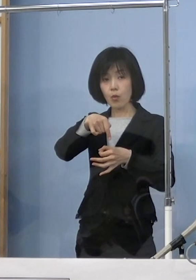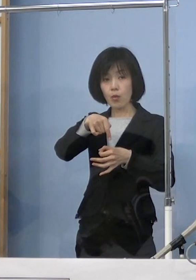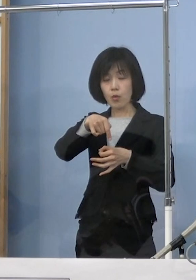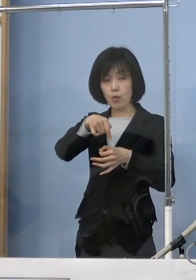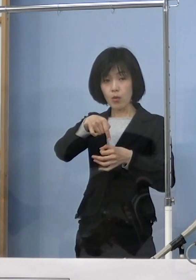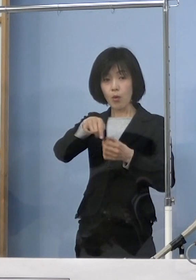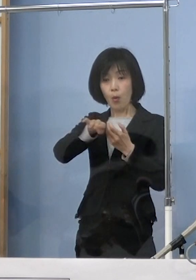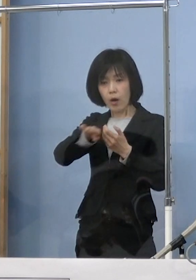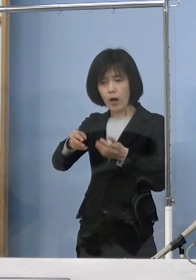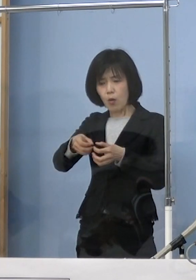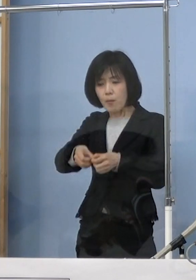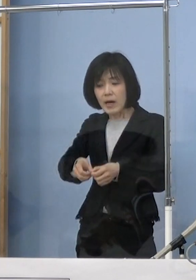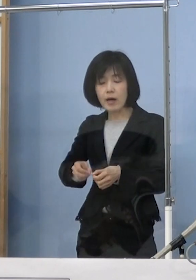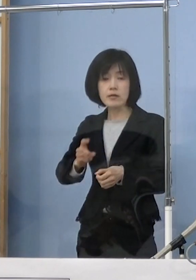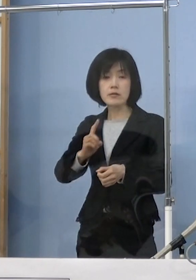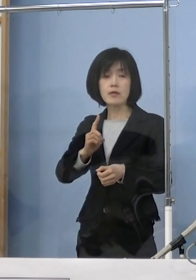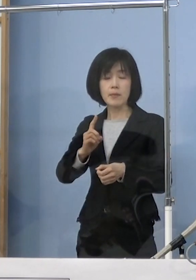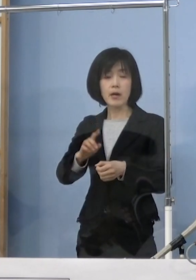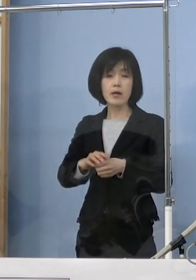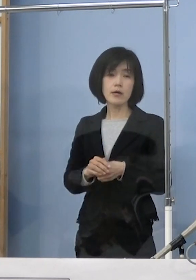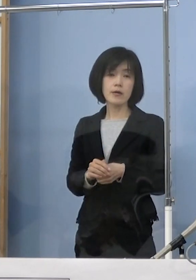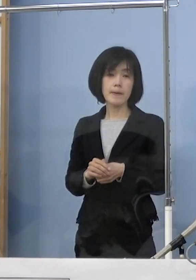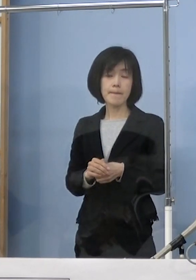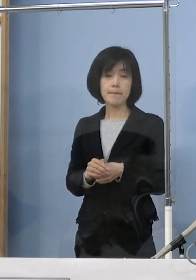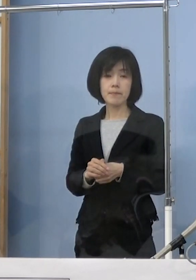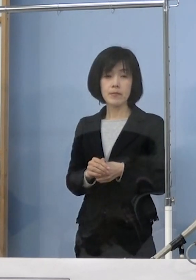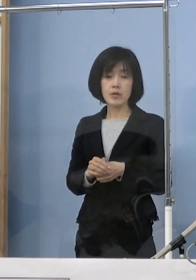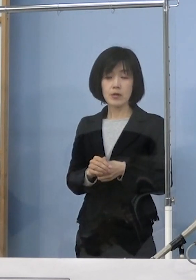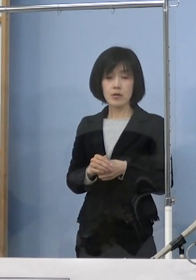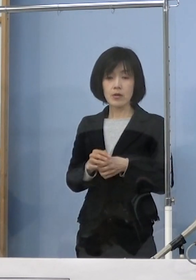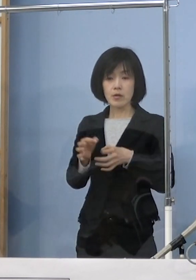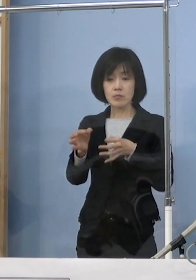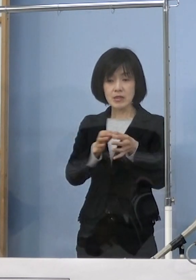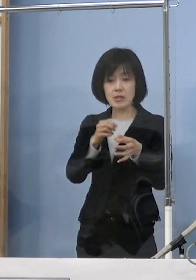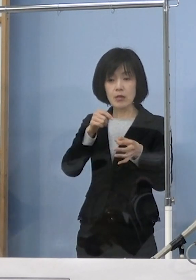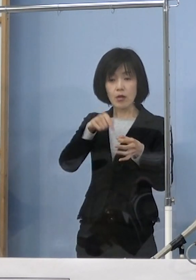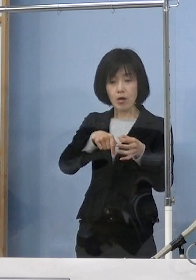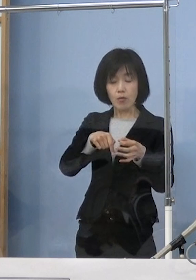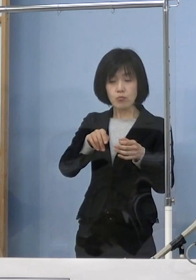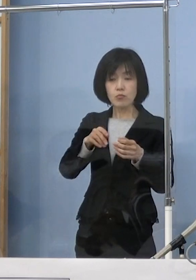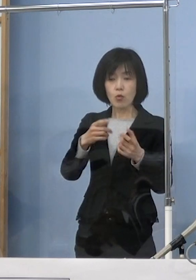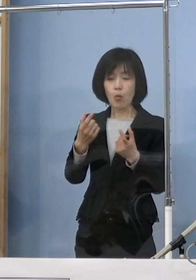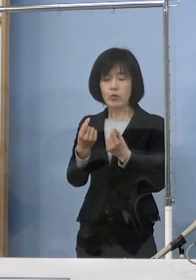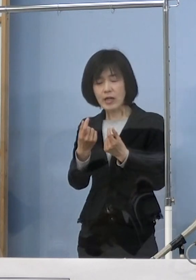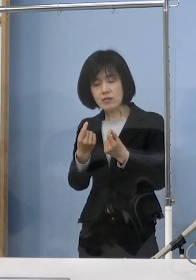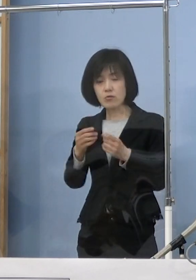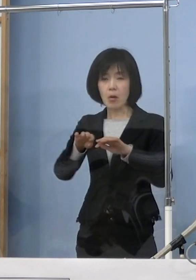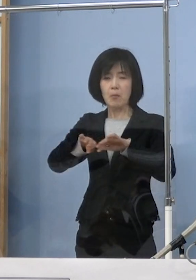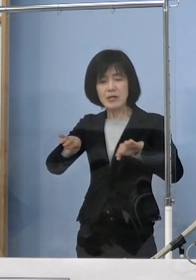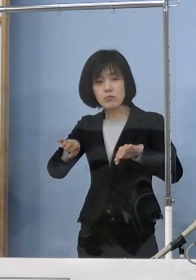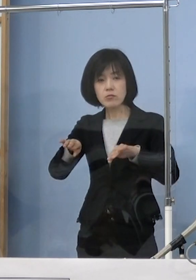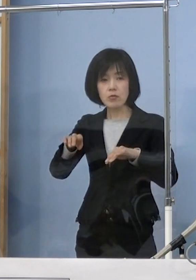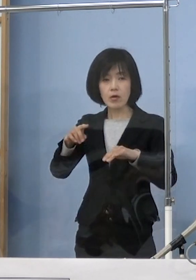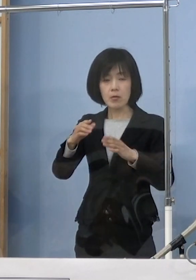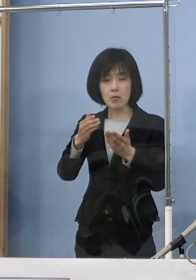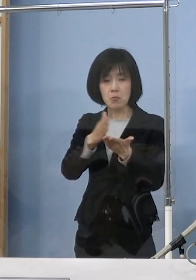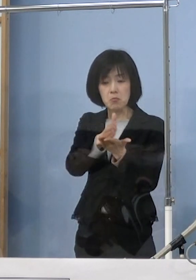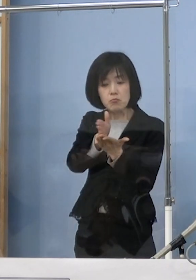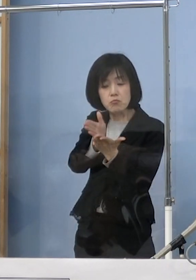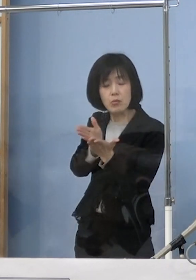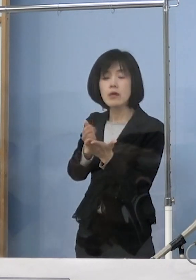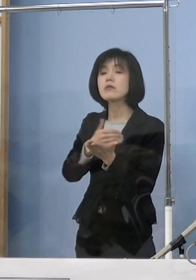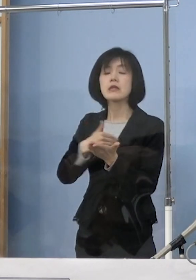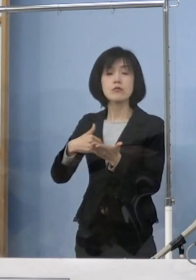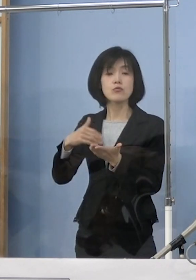いところに行くと、いやこれはもうそのイートインは別ですよとかね、そういったこともやろうと思えばできるんだけど、そうより